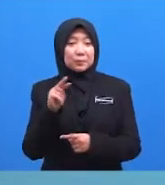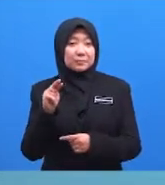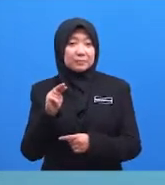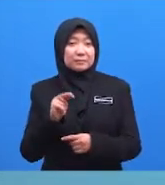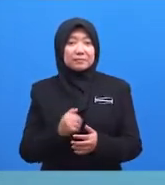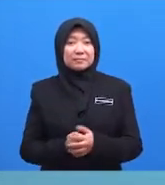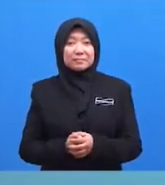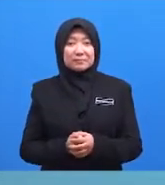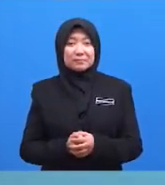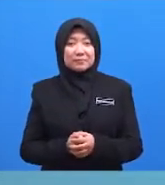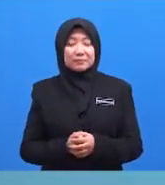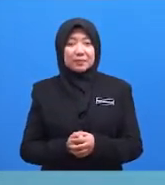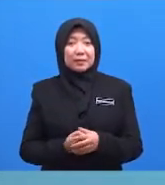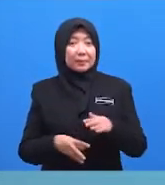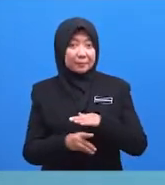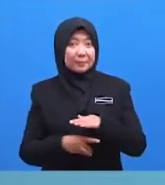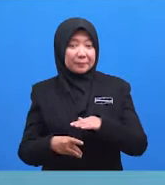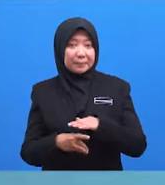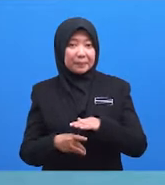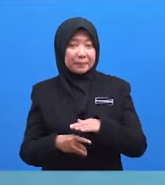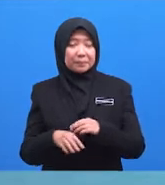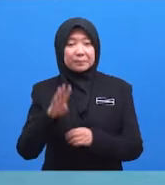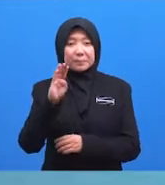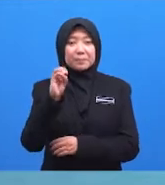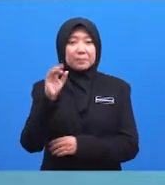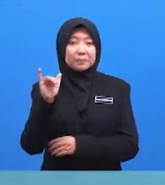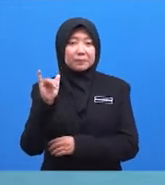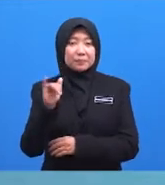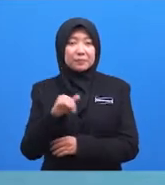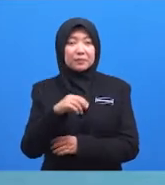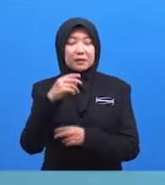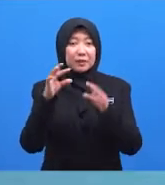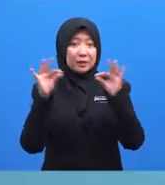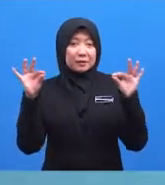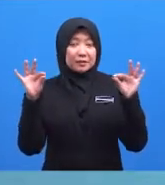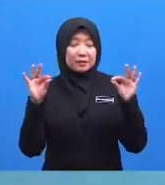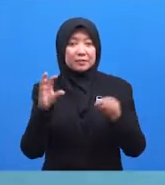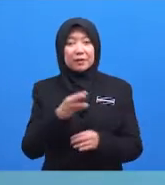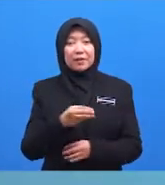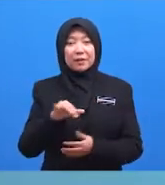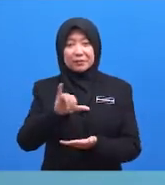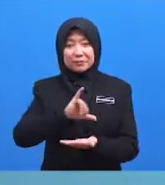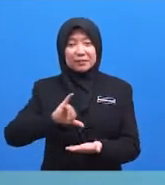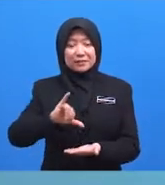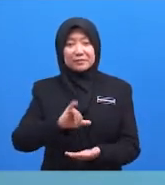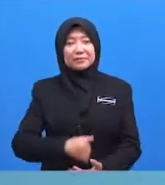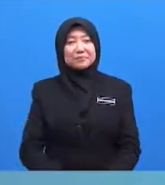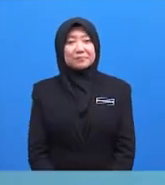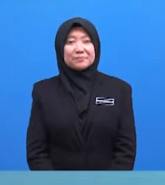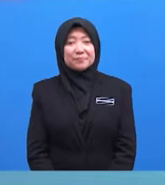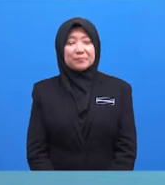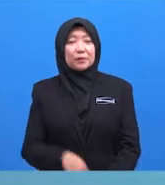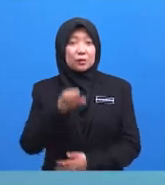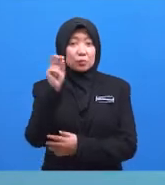Jawapannya ialah base, body, garnish dan dressing. Soalan